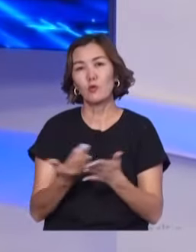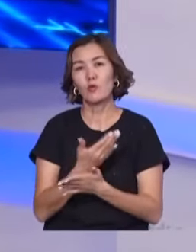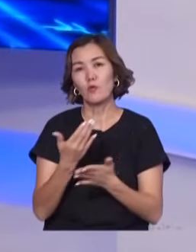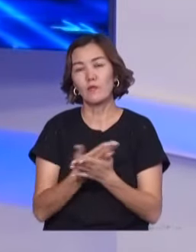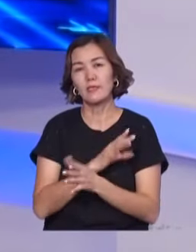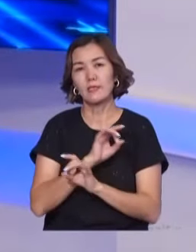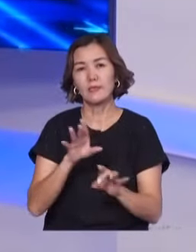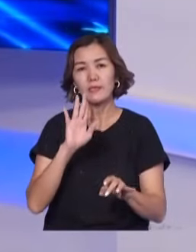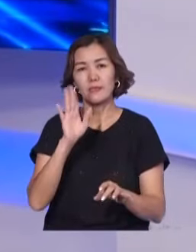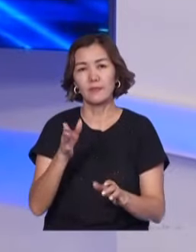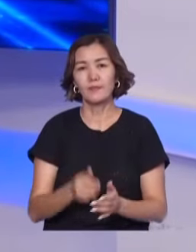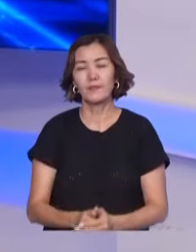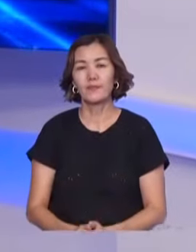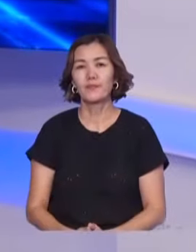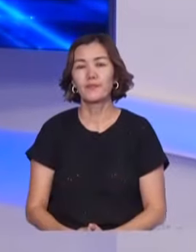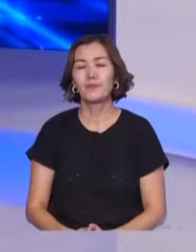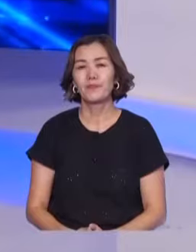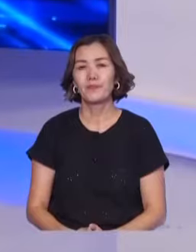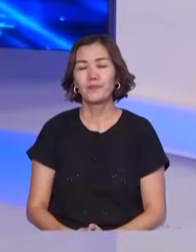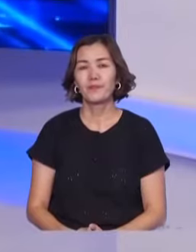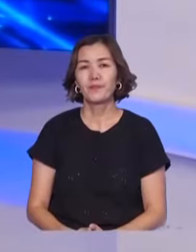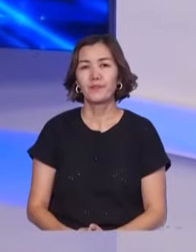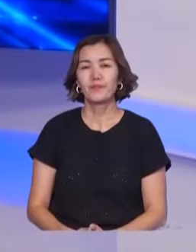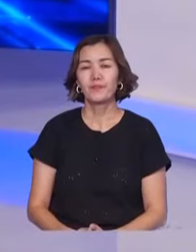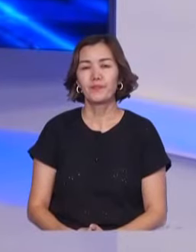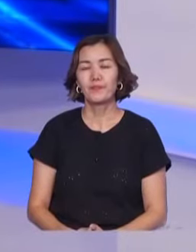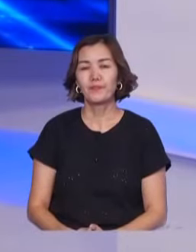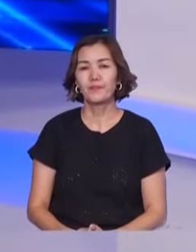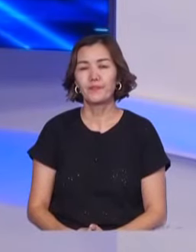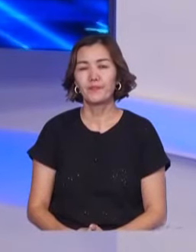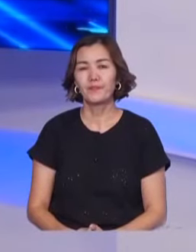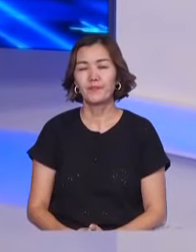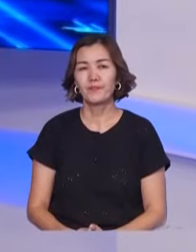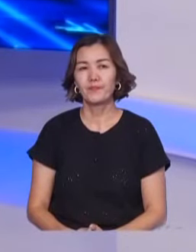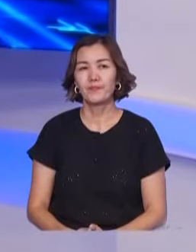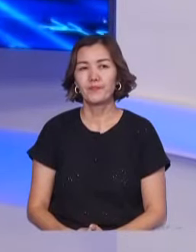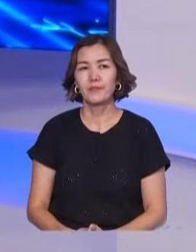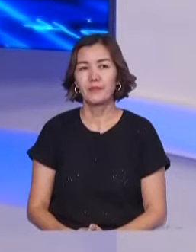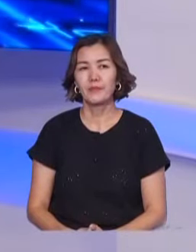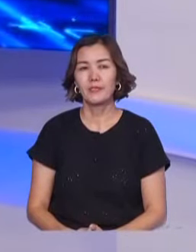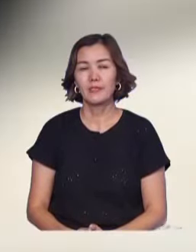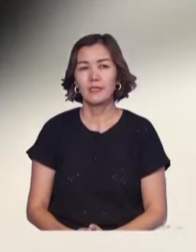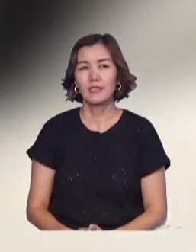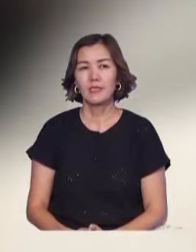России началось извержение вулкана Шевелуч. Подробнее о зарубежных новостях расскажет наш корреспондент.